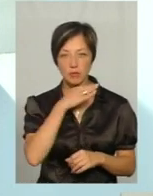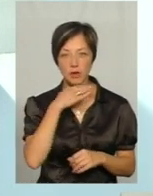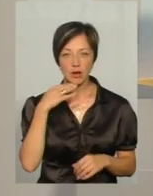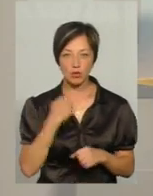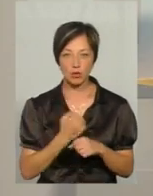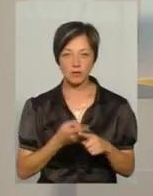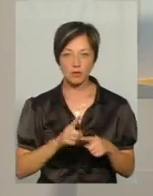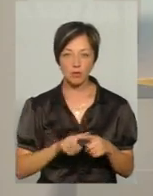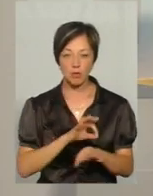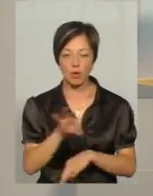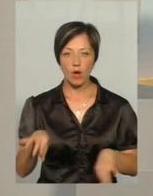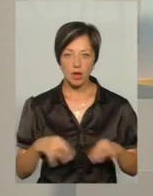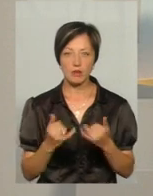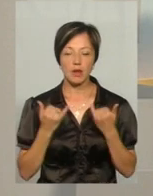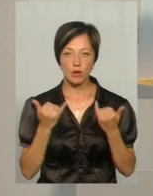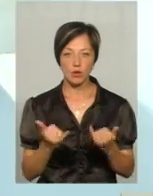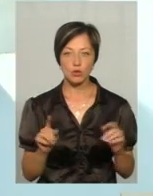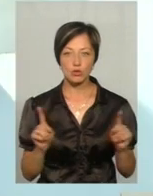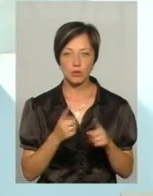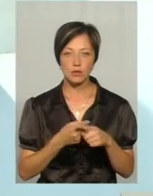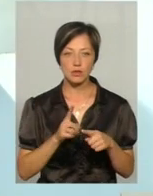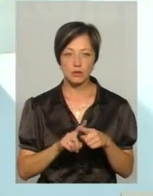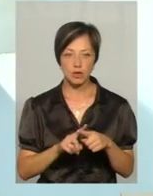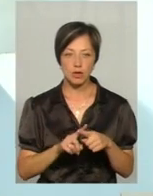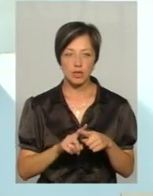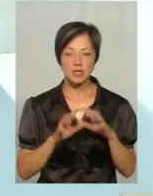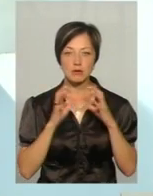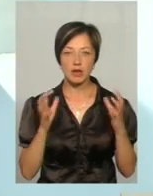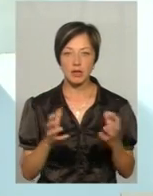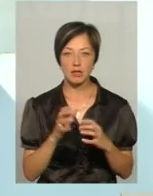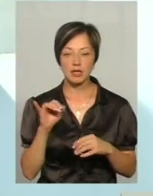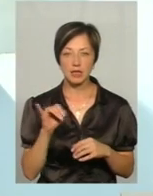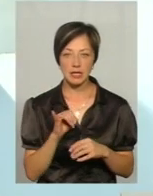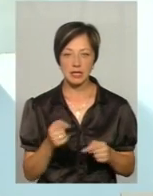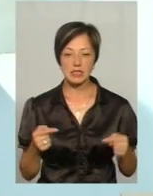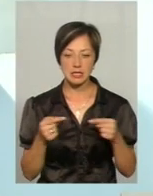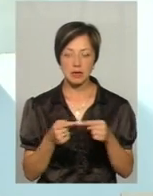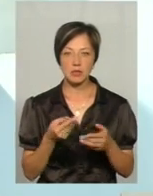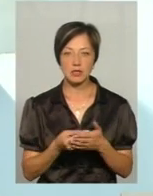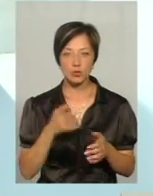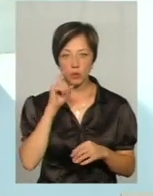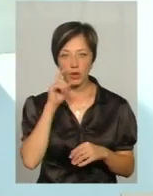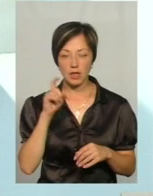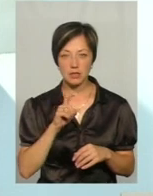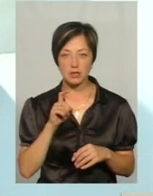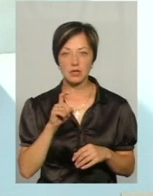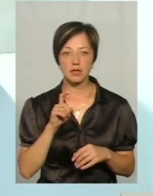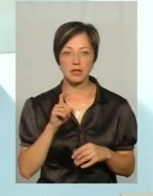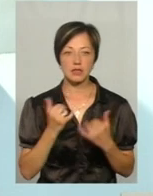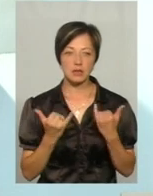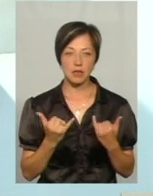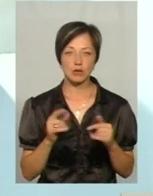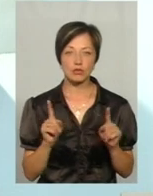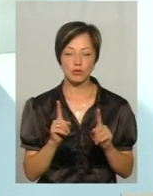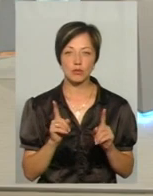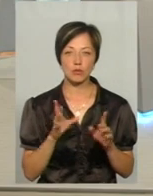робиться в цьому, багато проєктів, саме для того, щоб оцю інститут сім'ї зберегти, і саме цінності українських родин зараз, щоб